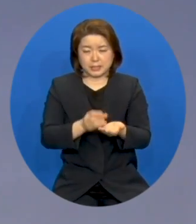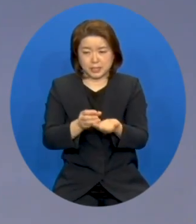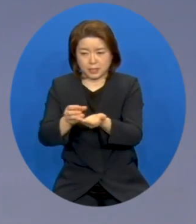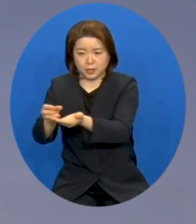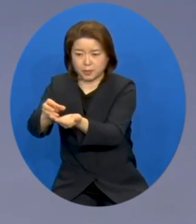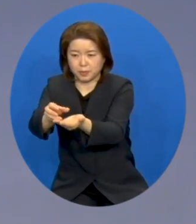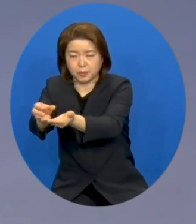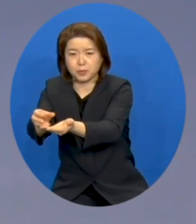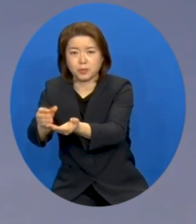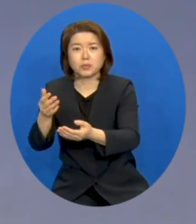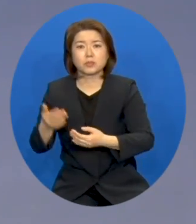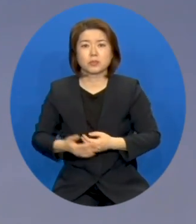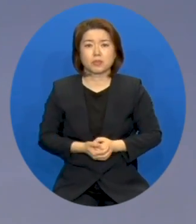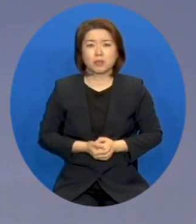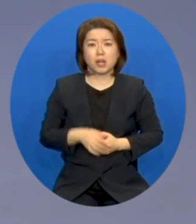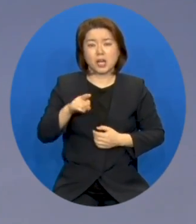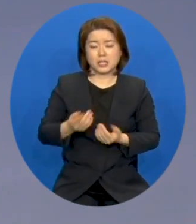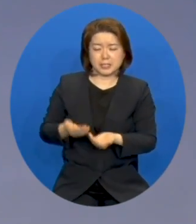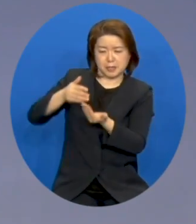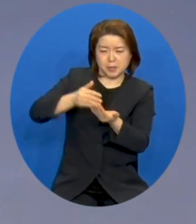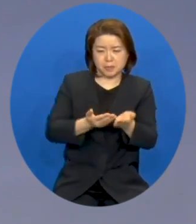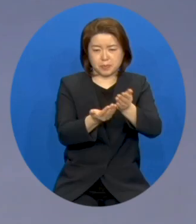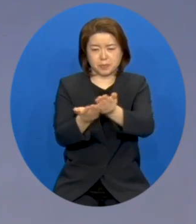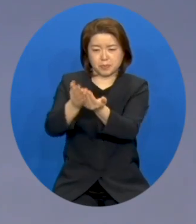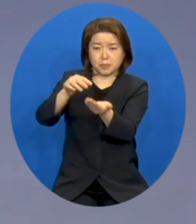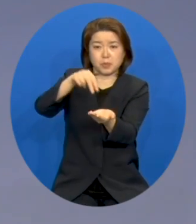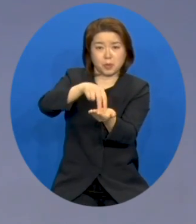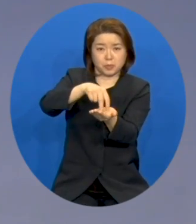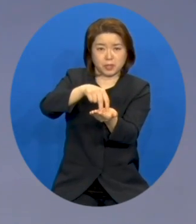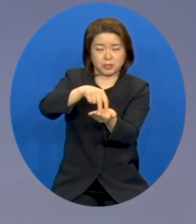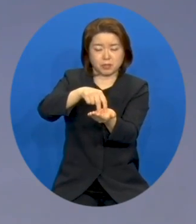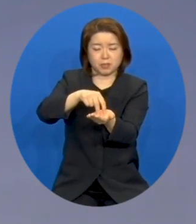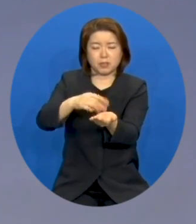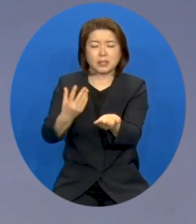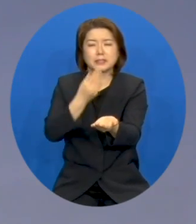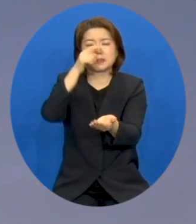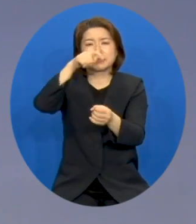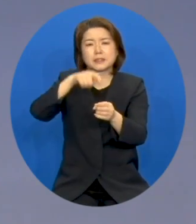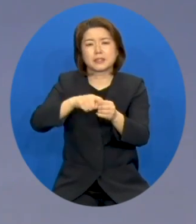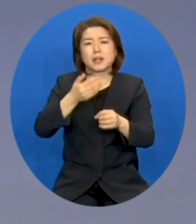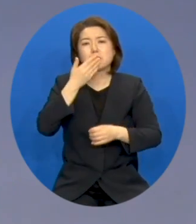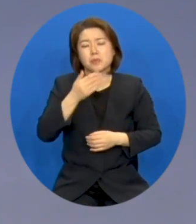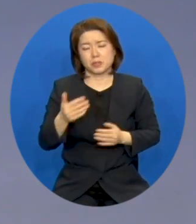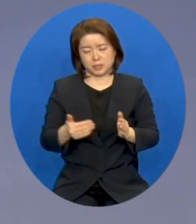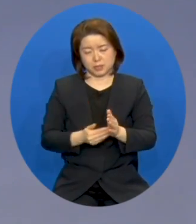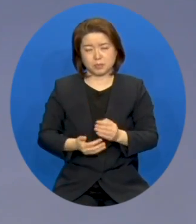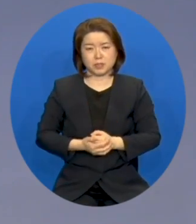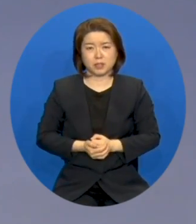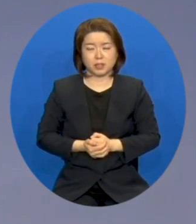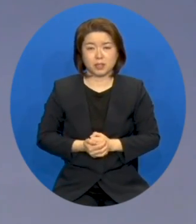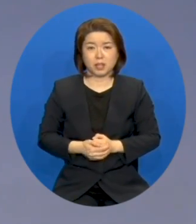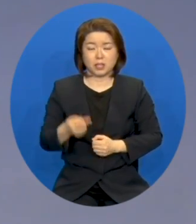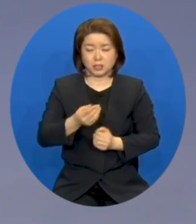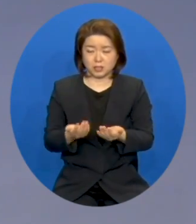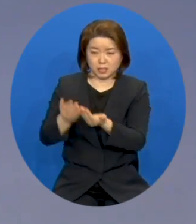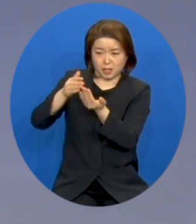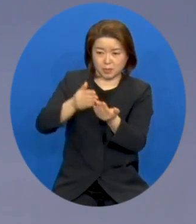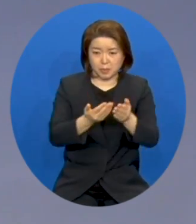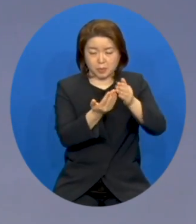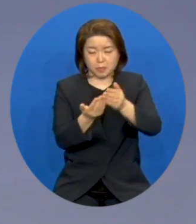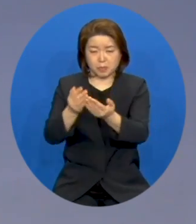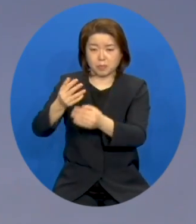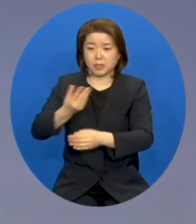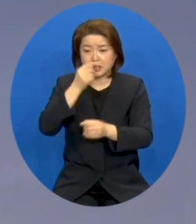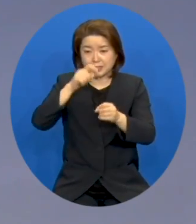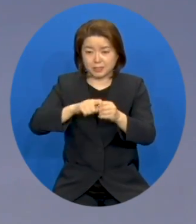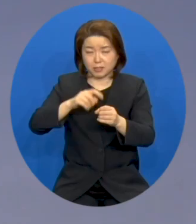가서 전해드리면서 그 풍랑이는 배 위에서 성찬을 했습니다. 그런데 그 풍랑이는 배 위에서 성찬을